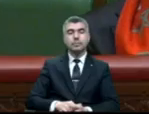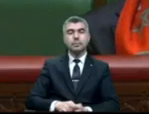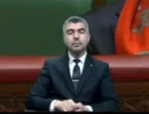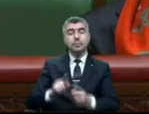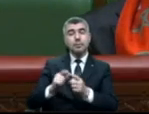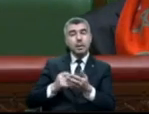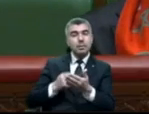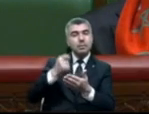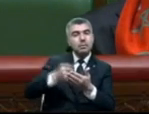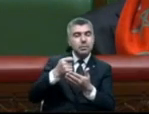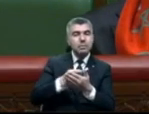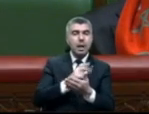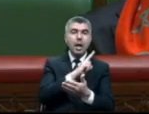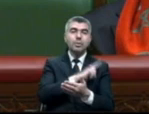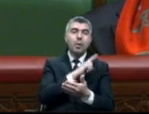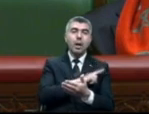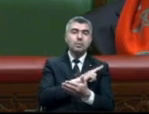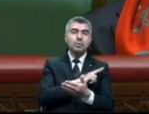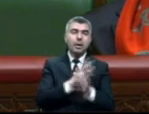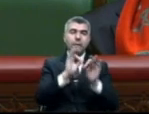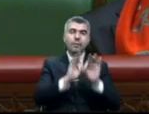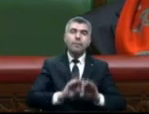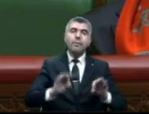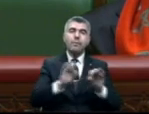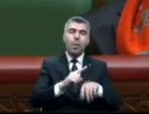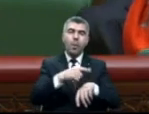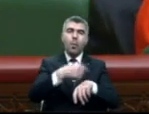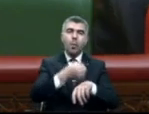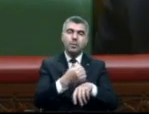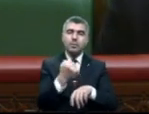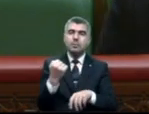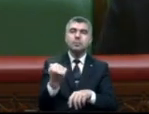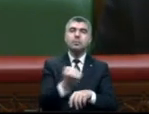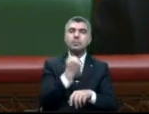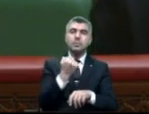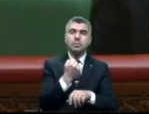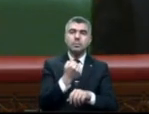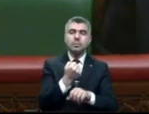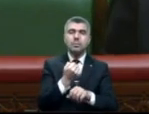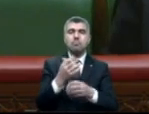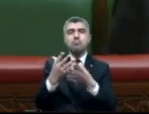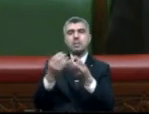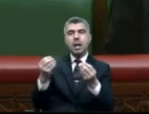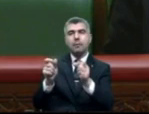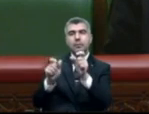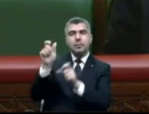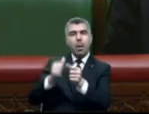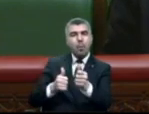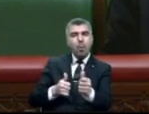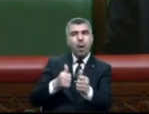أداء المؤمنين على القطاع الفلاحي في الوقت المناسب ودون تأخر، لم يلمس ولم يشعر جل الفلاحين بأية